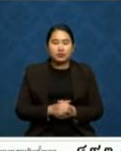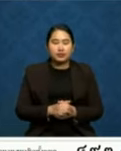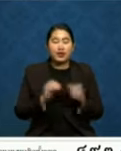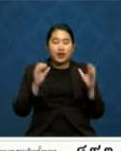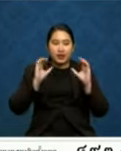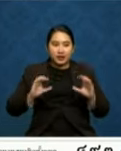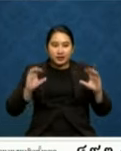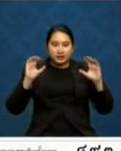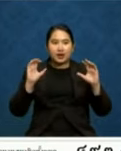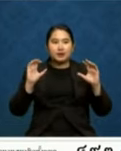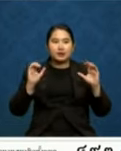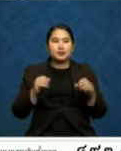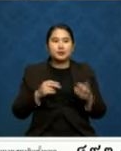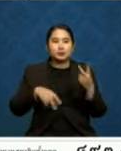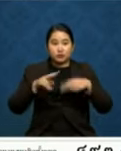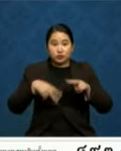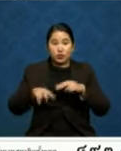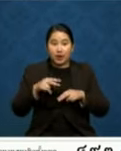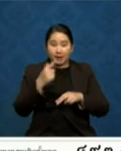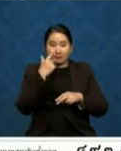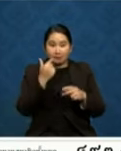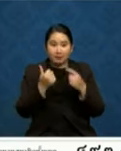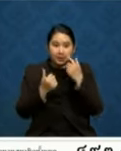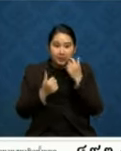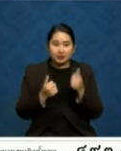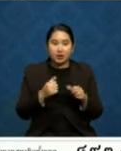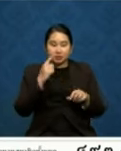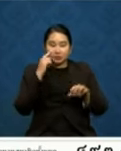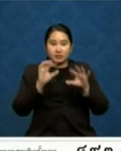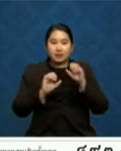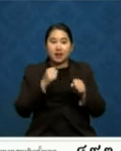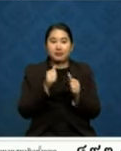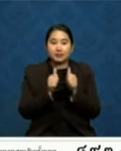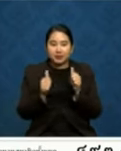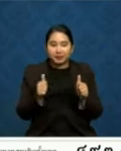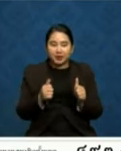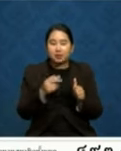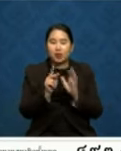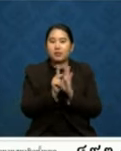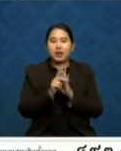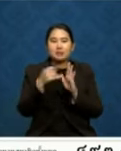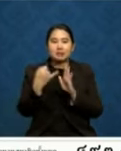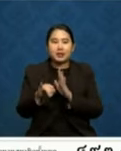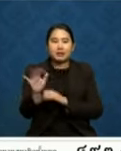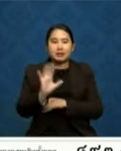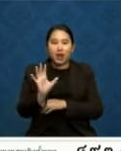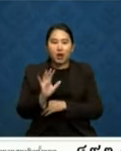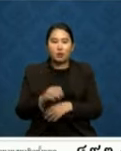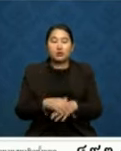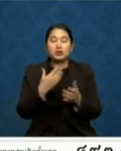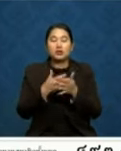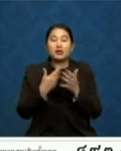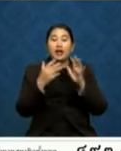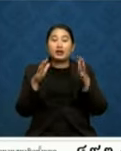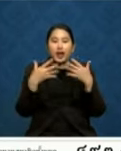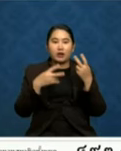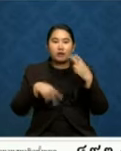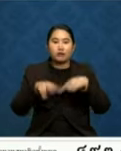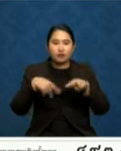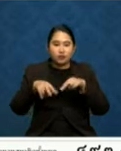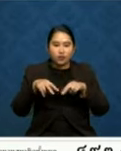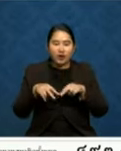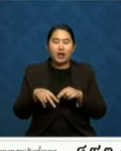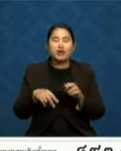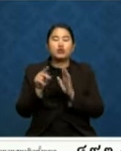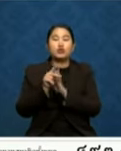ฐเนี่ยนะครับทำการควบคุมให้ดีอย่าให้มีบุหรี่เถื่อนเนี่ยนะครับไอ้รายได้ที่ได้จากการควบคุมบุหรี่เถื่อน